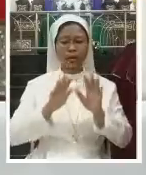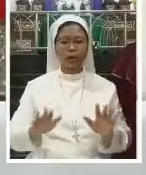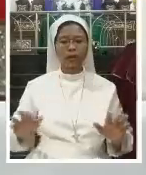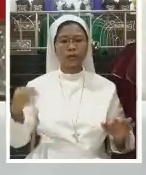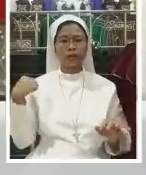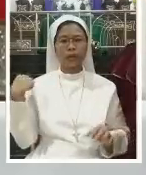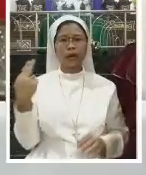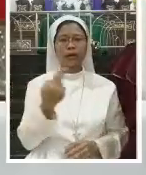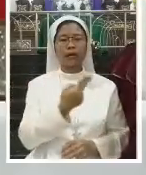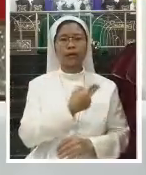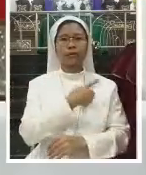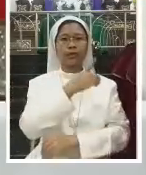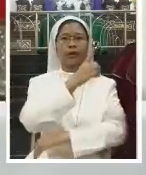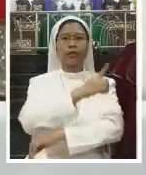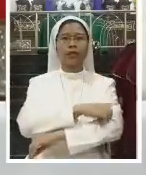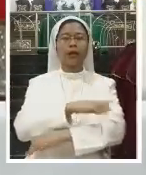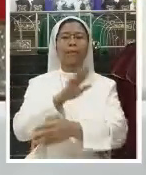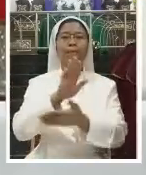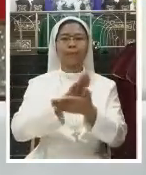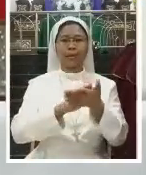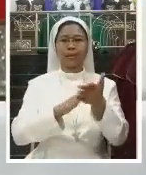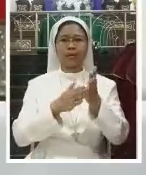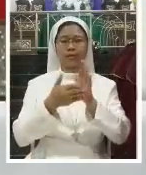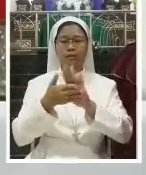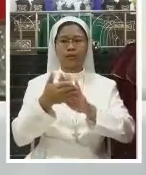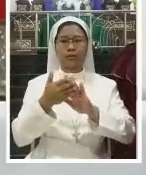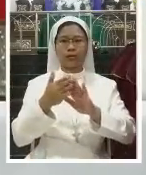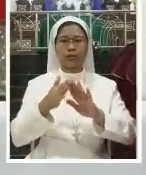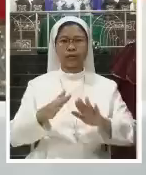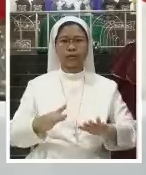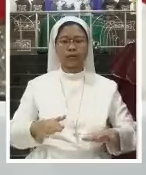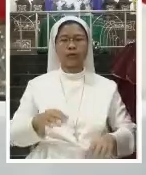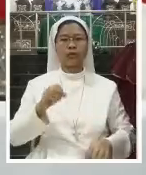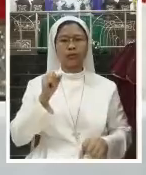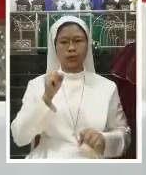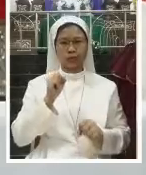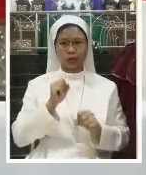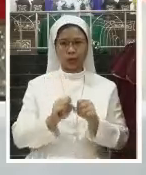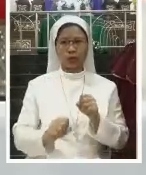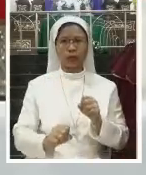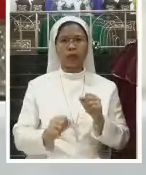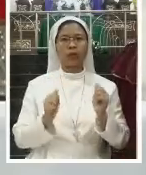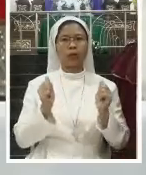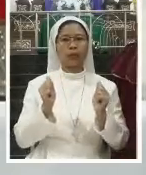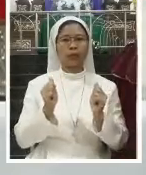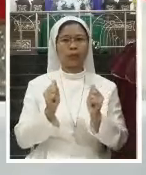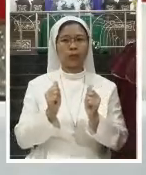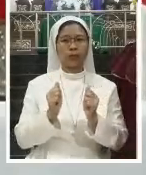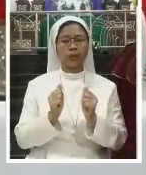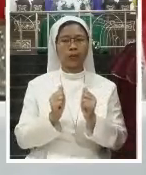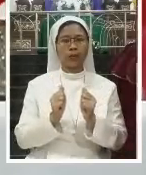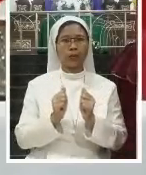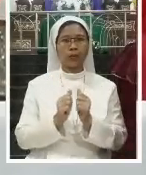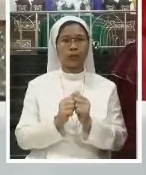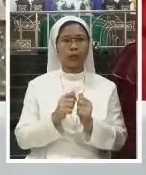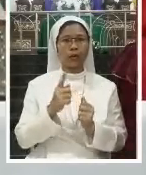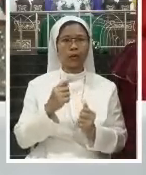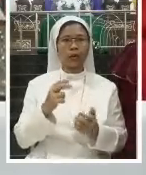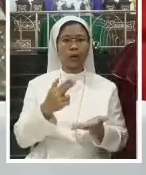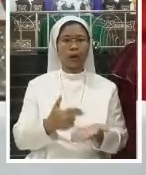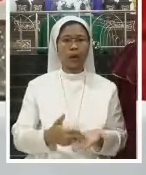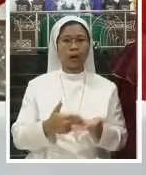Warasan sa mga aldaw ni Amon katoninungan. Tanganin kaming natabangan kang sa